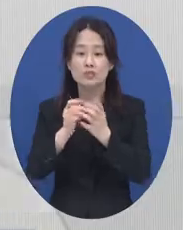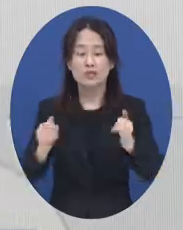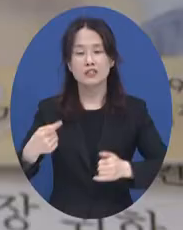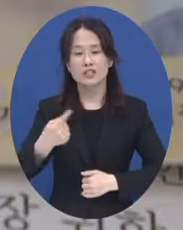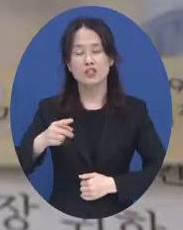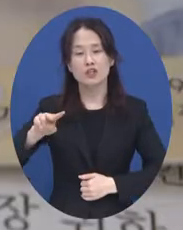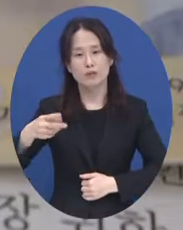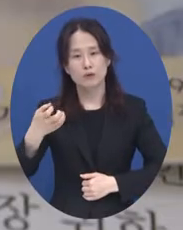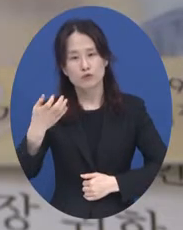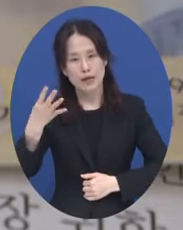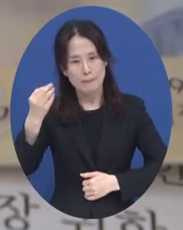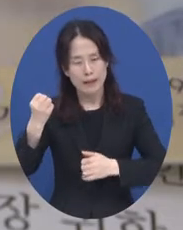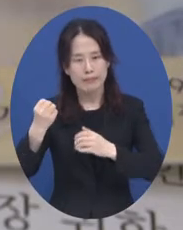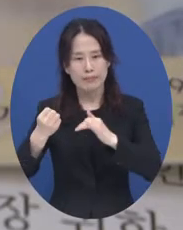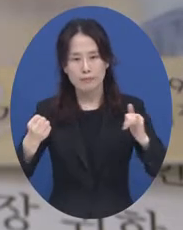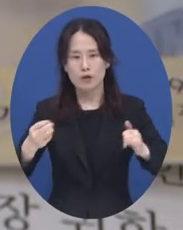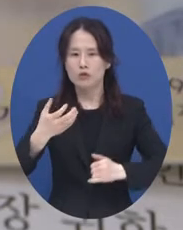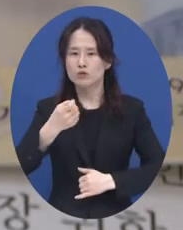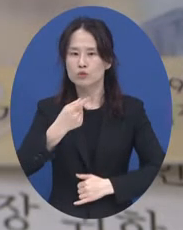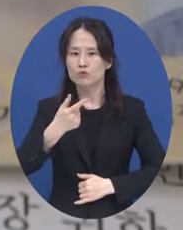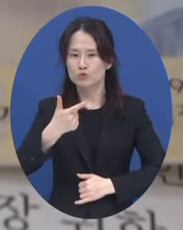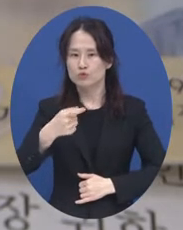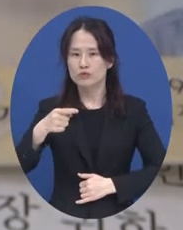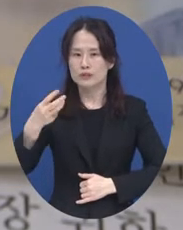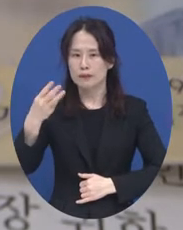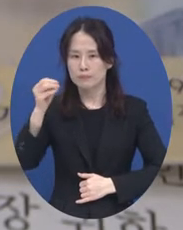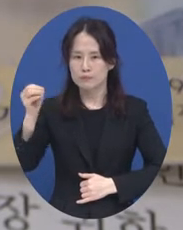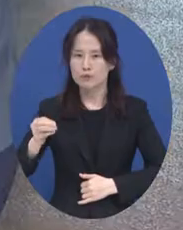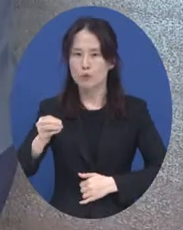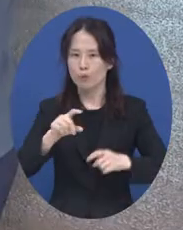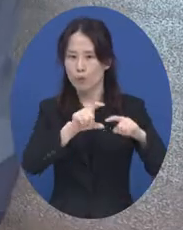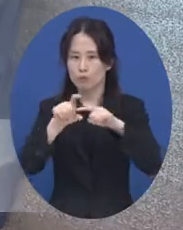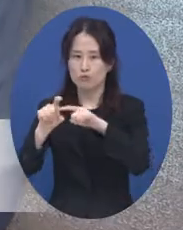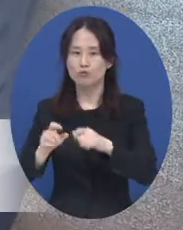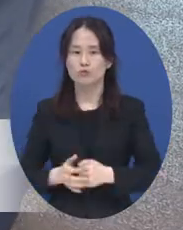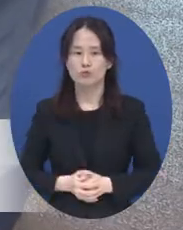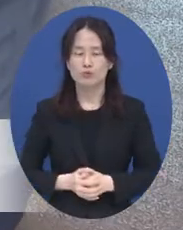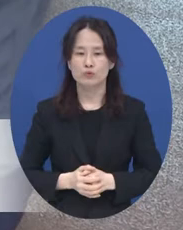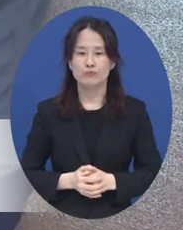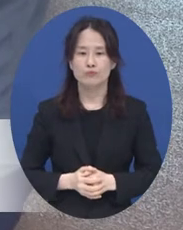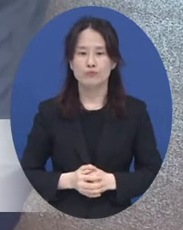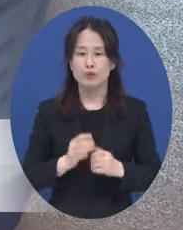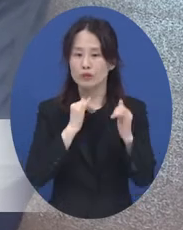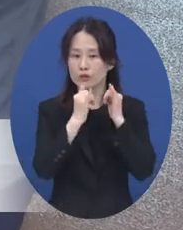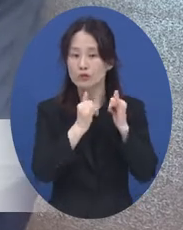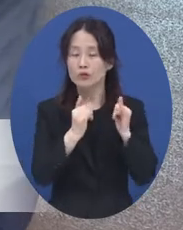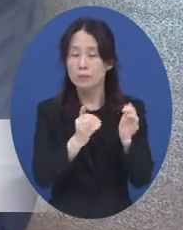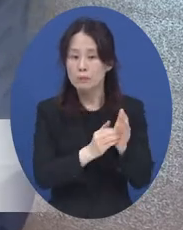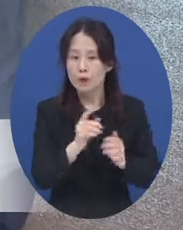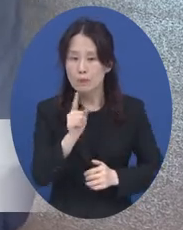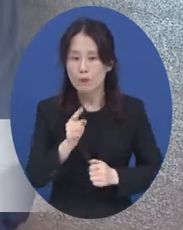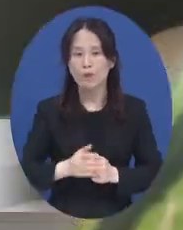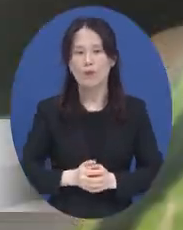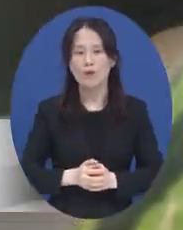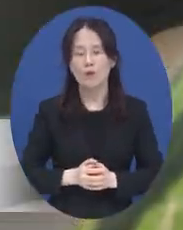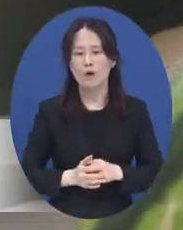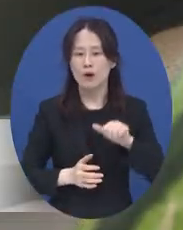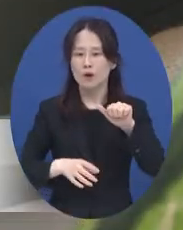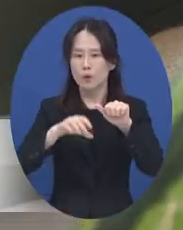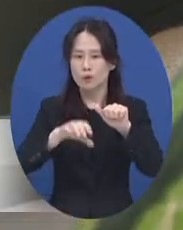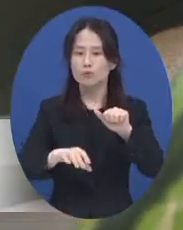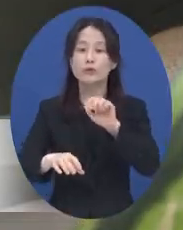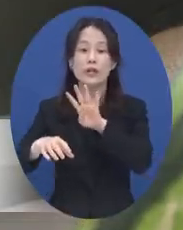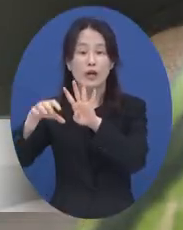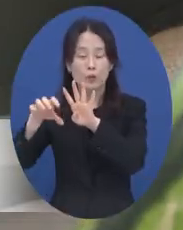명. 총 신청률은 96.3%입니다. 경기도의 여론조사에 따르면 경기지역 화폐 가맹점 5곳